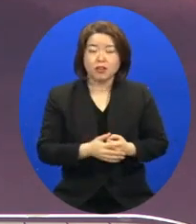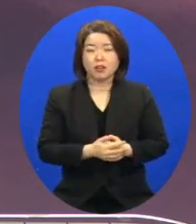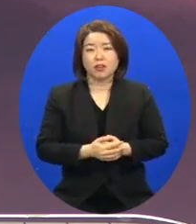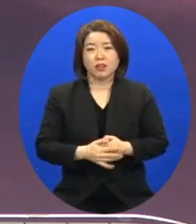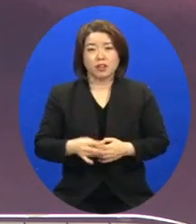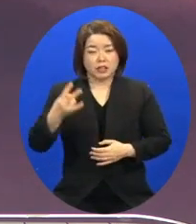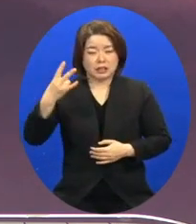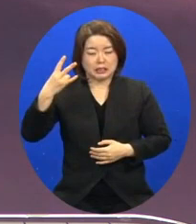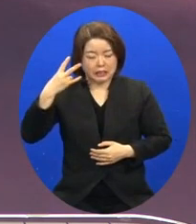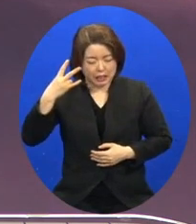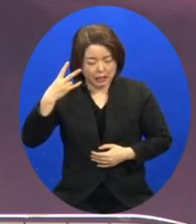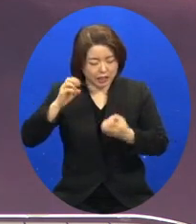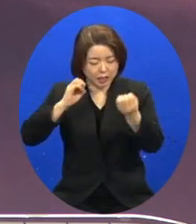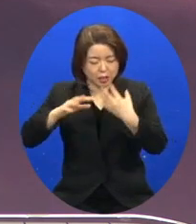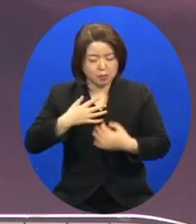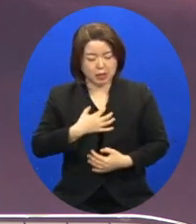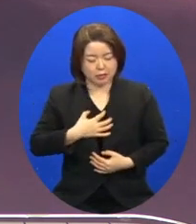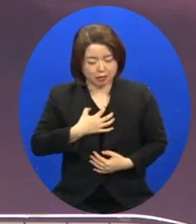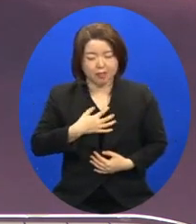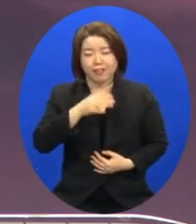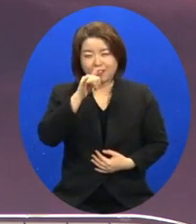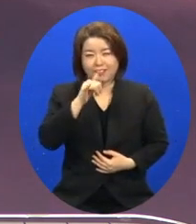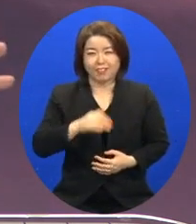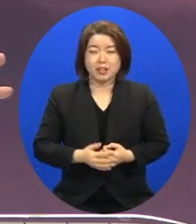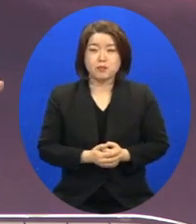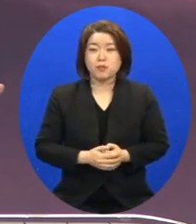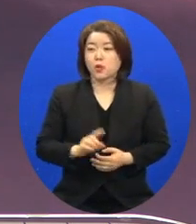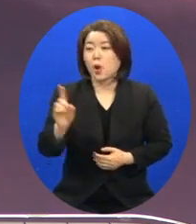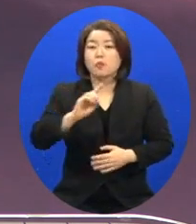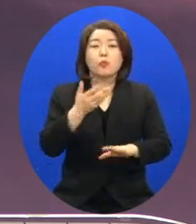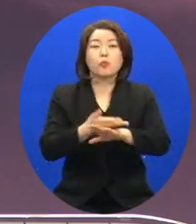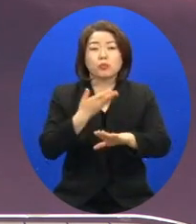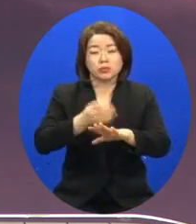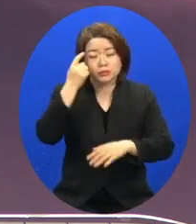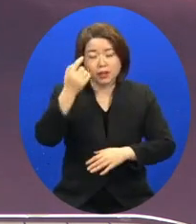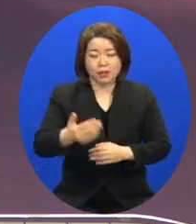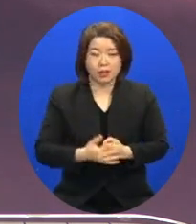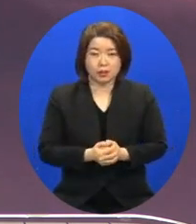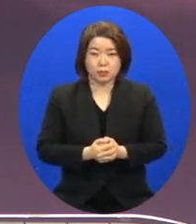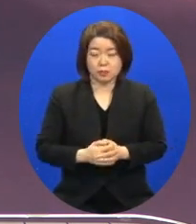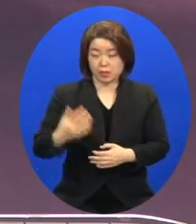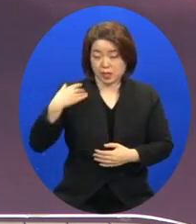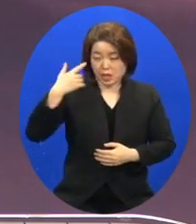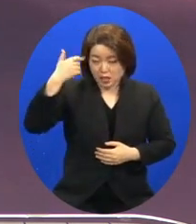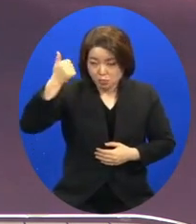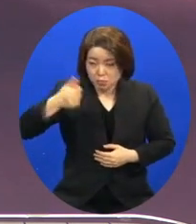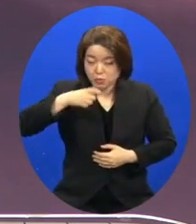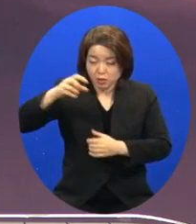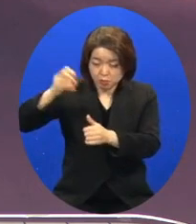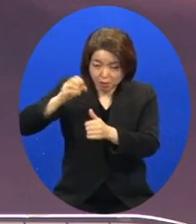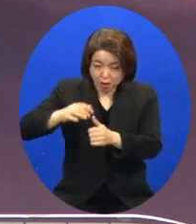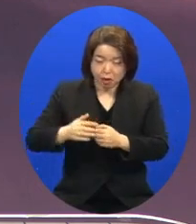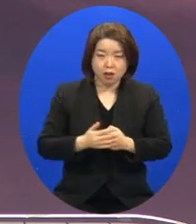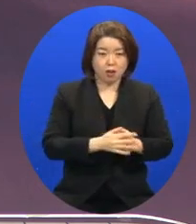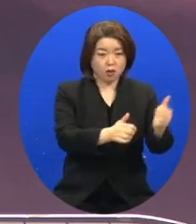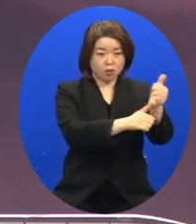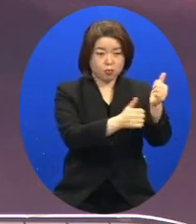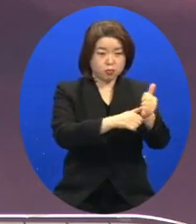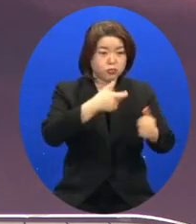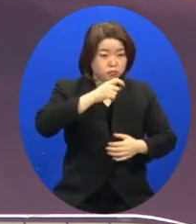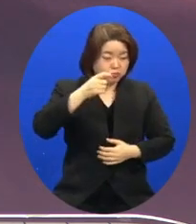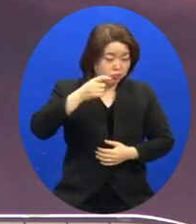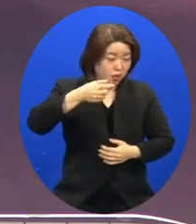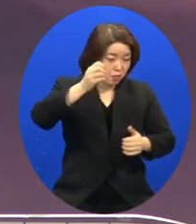이해할까 봐 걱정이 됐어요. 뭐가 달라요? 담임 목사한테 세례받으나 부목사한테 세례받으나